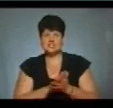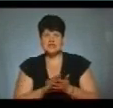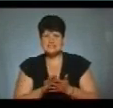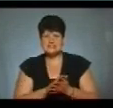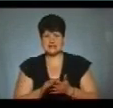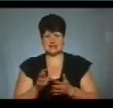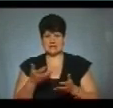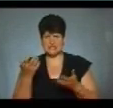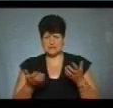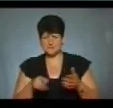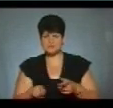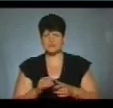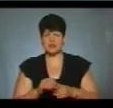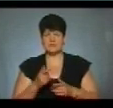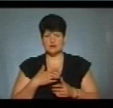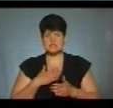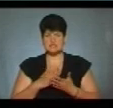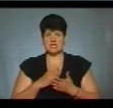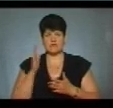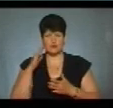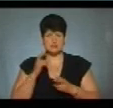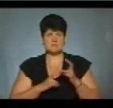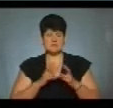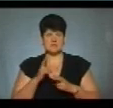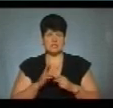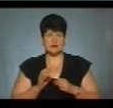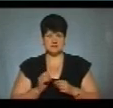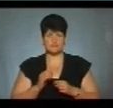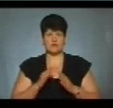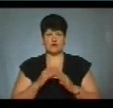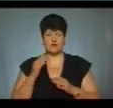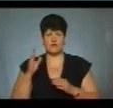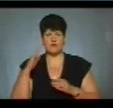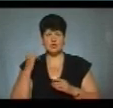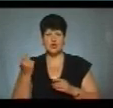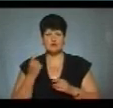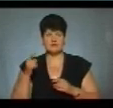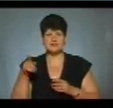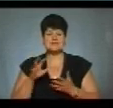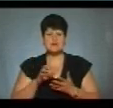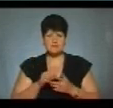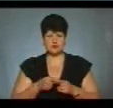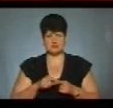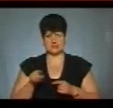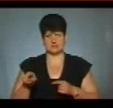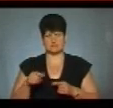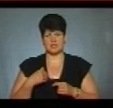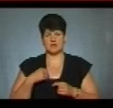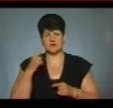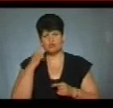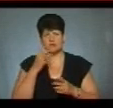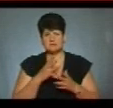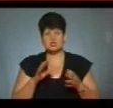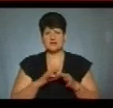чистити. У нас є водне підприємство, таке у нас є водне господарство, в принципі, вони займаються цим. І я думаю, що більш